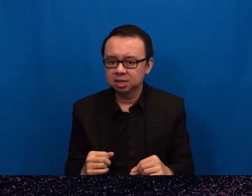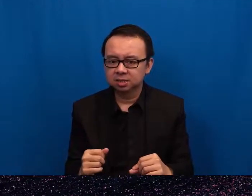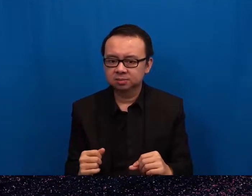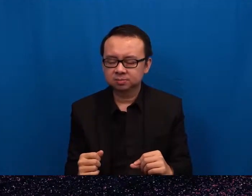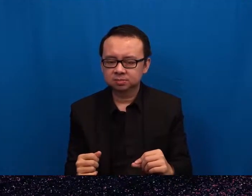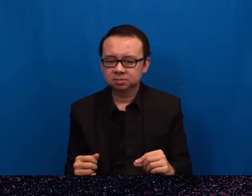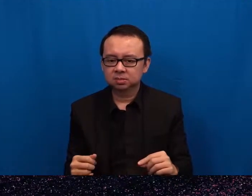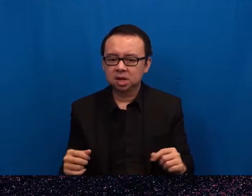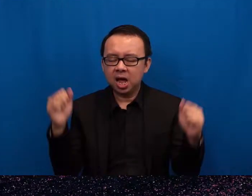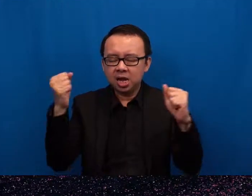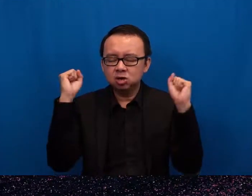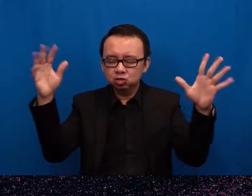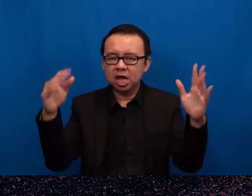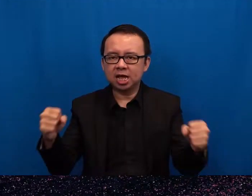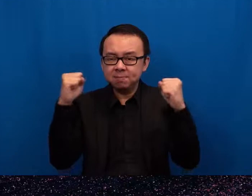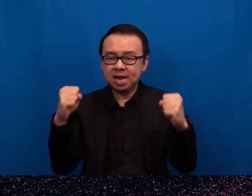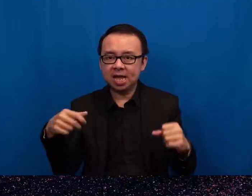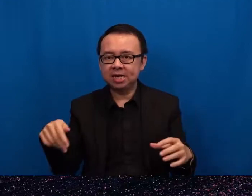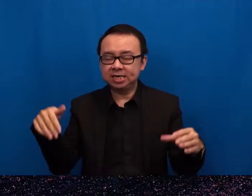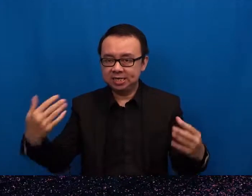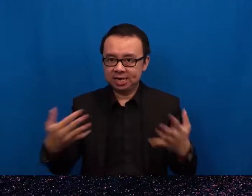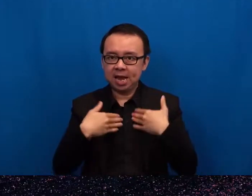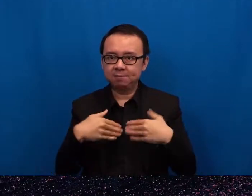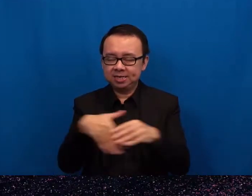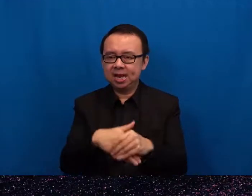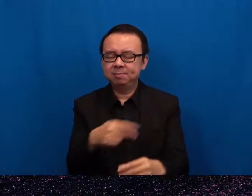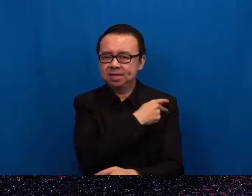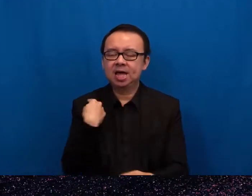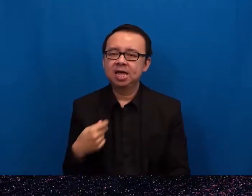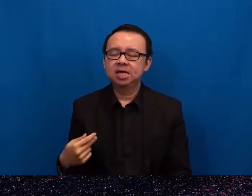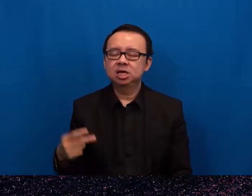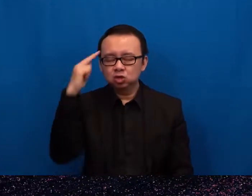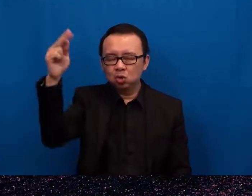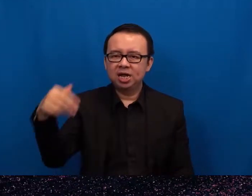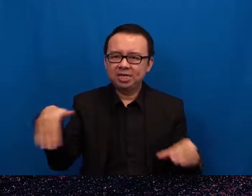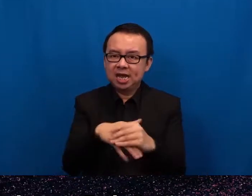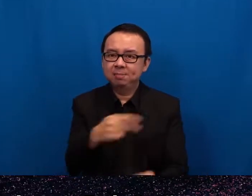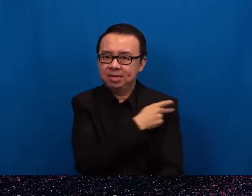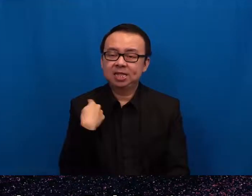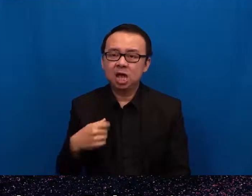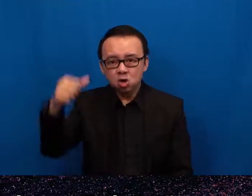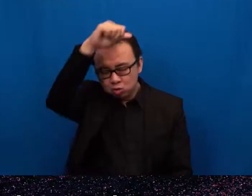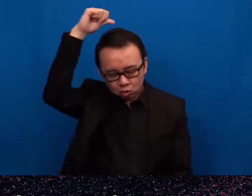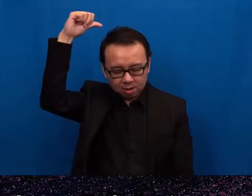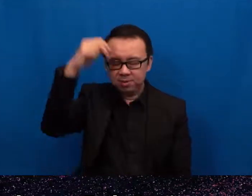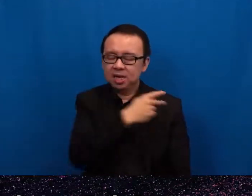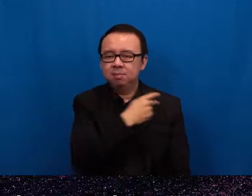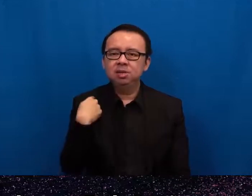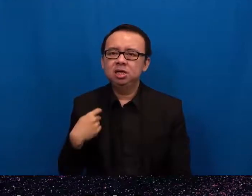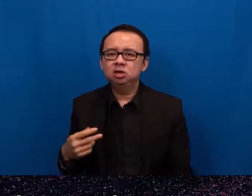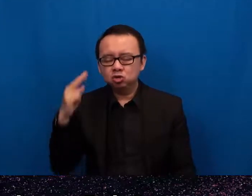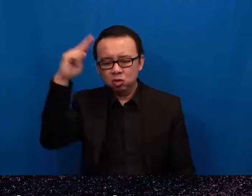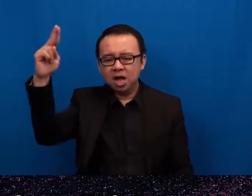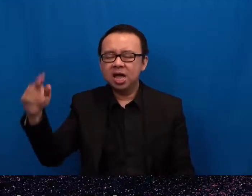sederhana. Haleluya, kemenangan di pihak kita. Kalau Tuhan bersama dengan kita, siapa lawan kita? Urapi kami